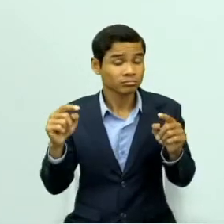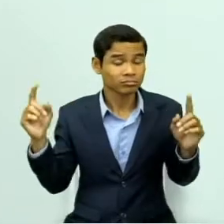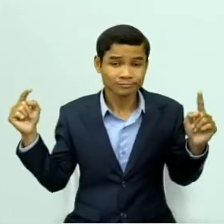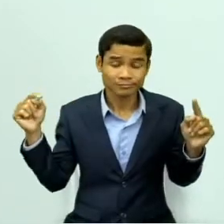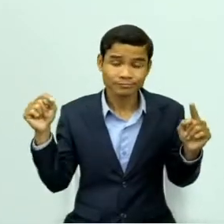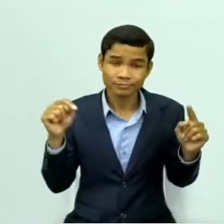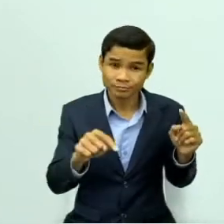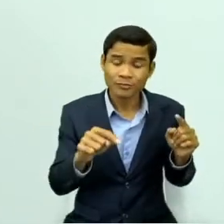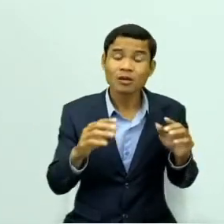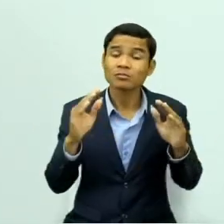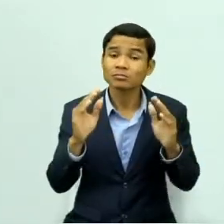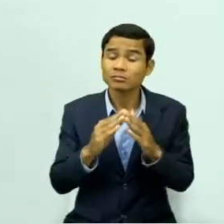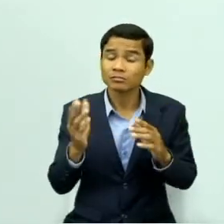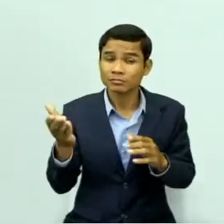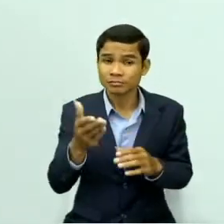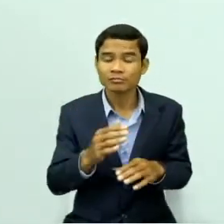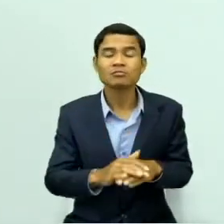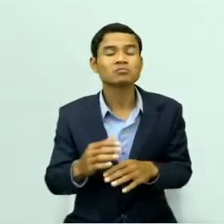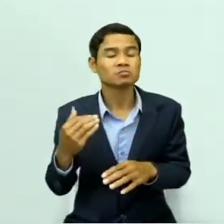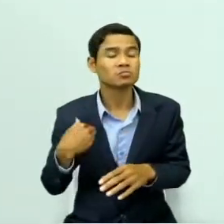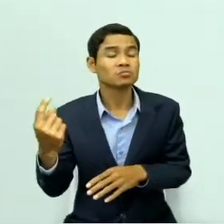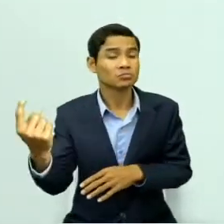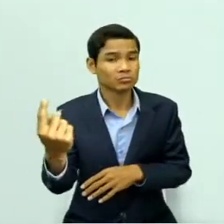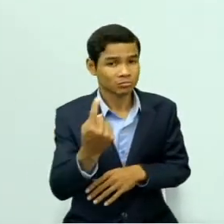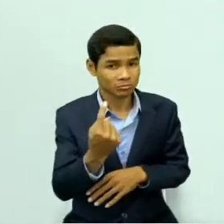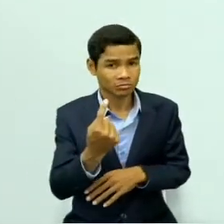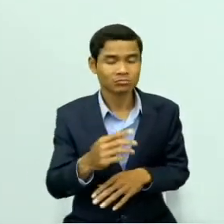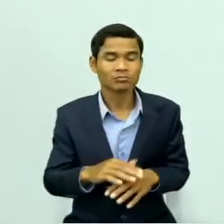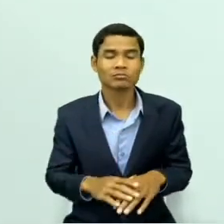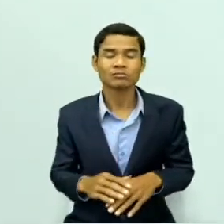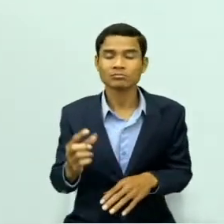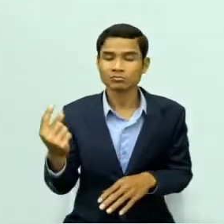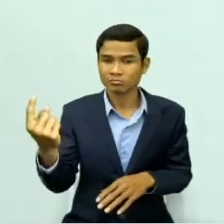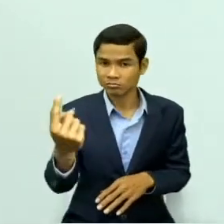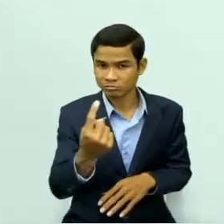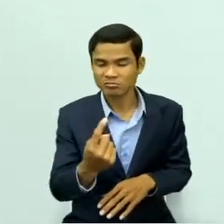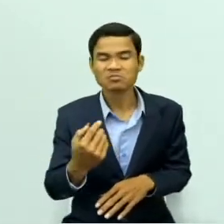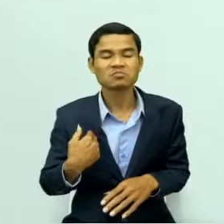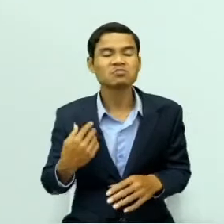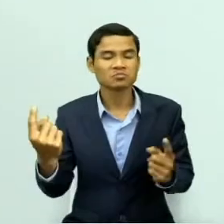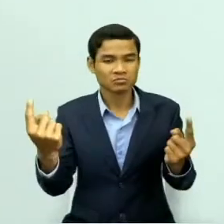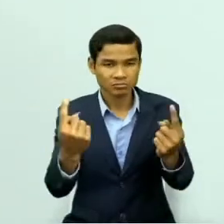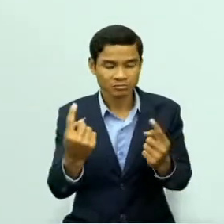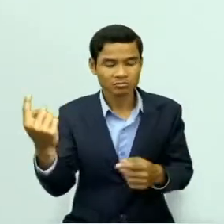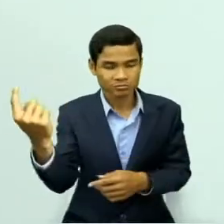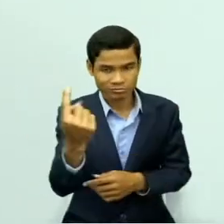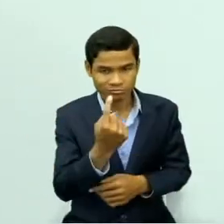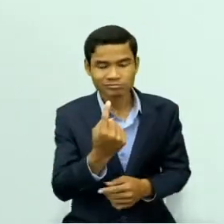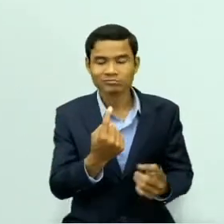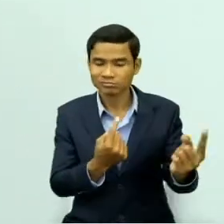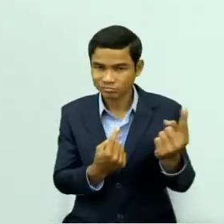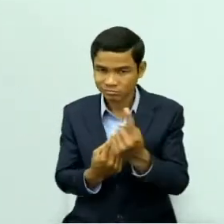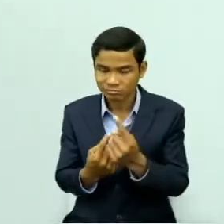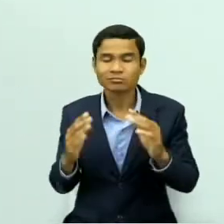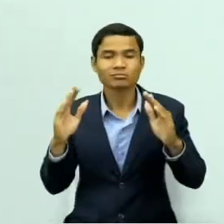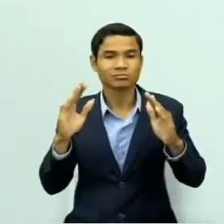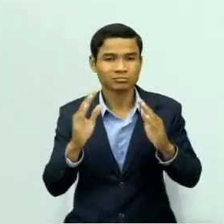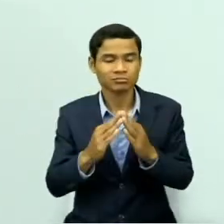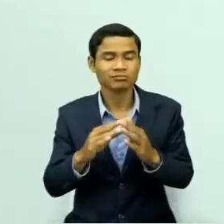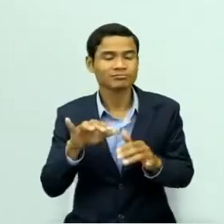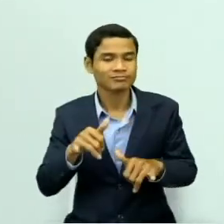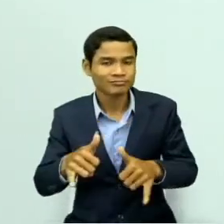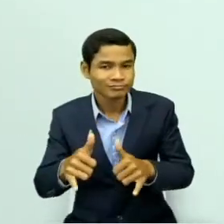chả cứ dương hai thá, nhiều, chả cứ miến nhiều mặc lên tiệt con nó, đoàn tiệt ná,